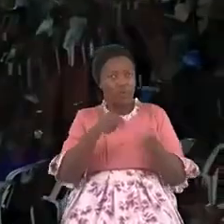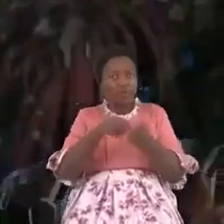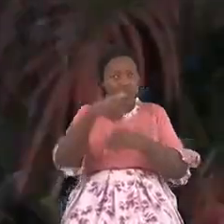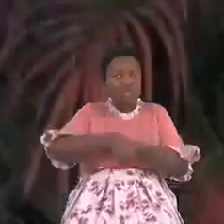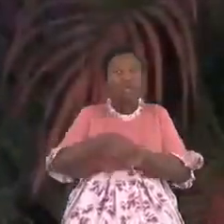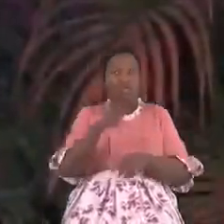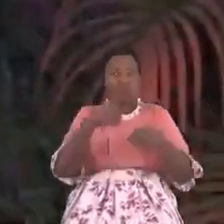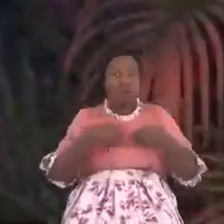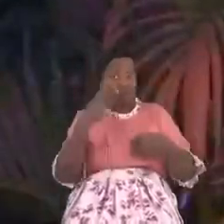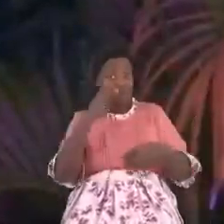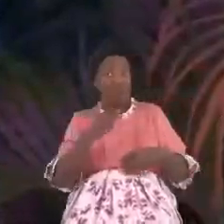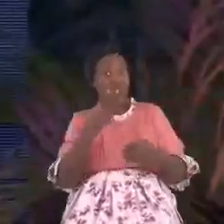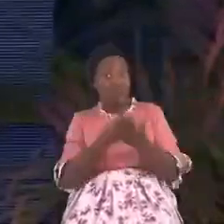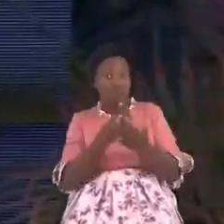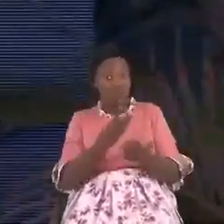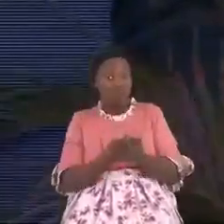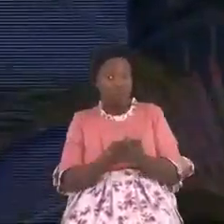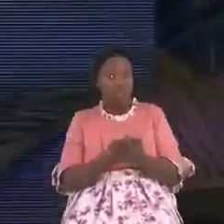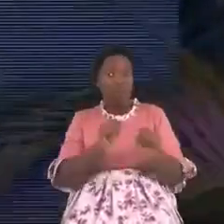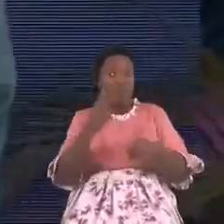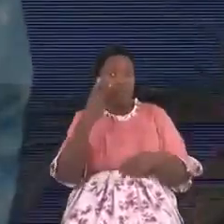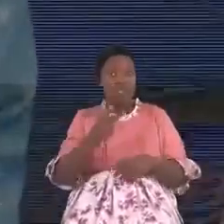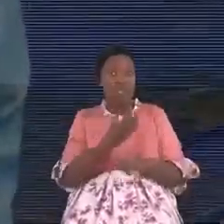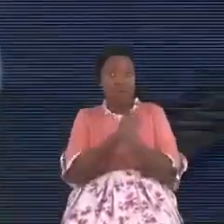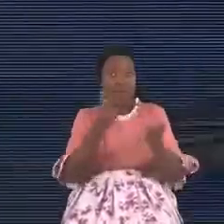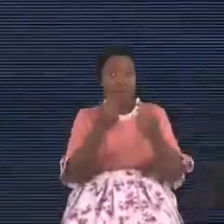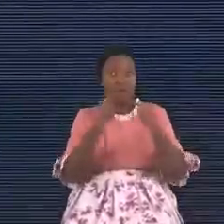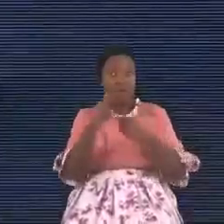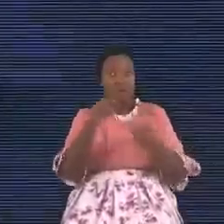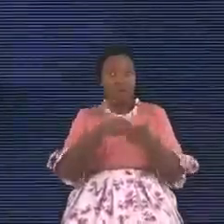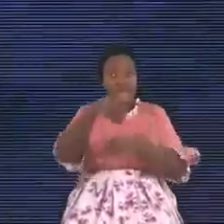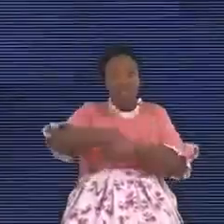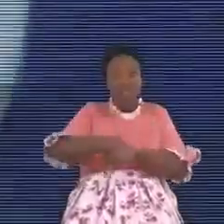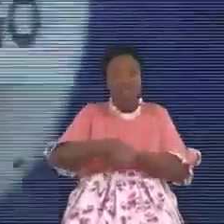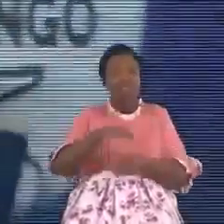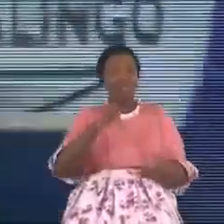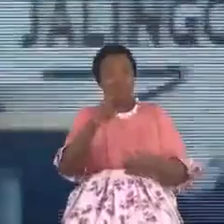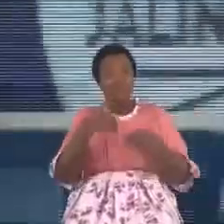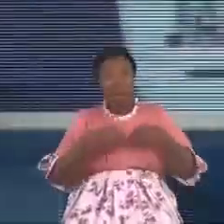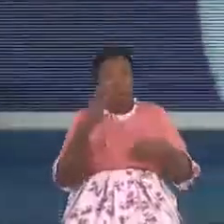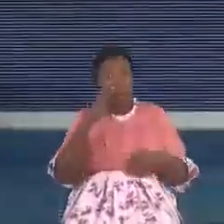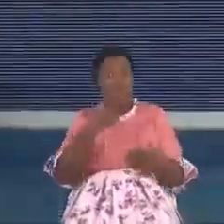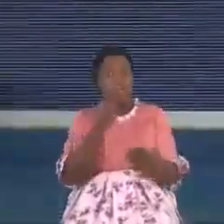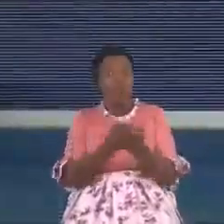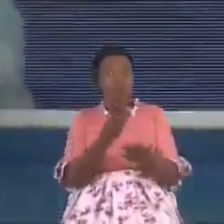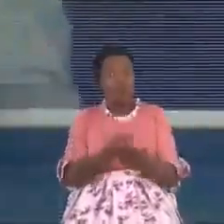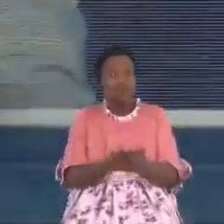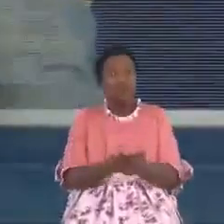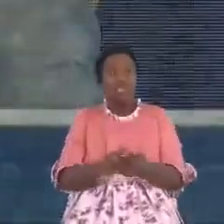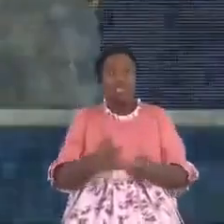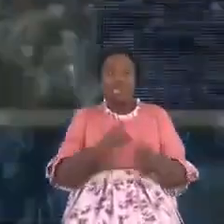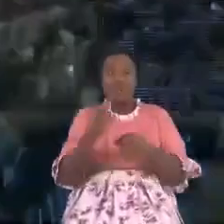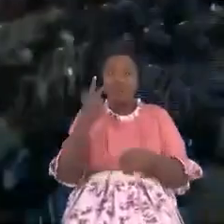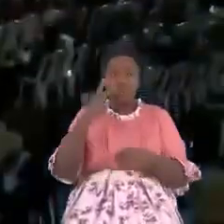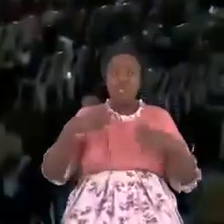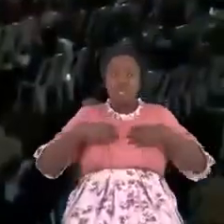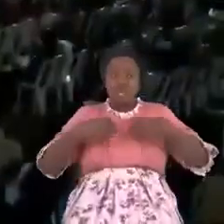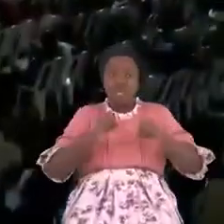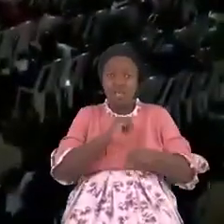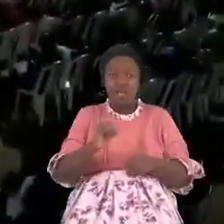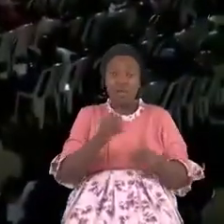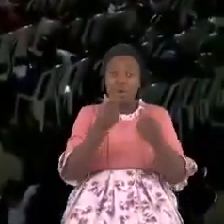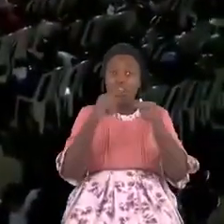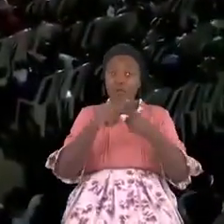Ọ bụrụ na gị ahụ nzọpụta nke na-abịakwute gị, ịhụwo nke ọma. Ọ bụrụ na gị ahụ ọgwụgwọ nsọ